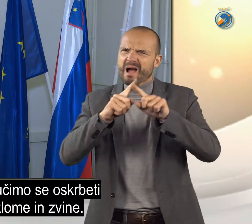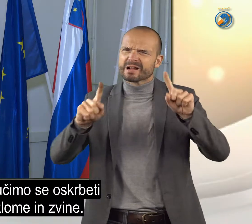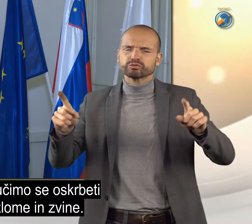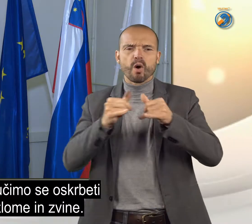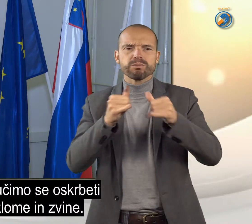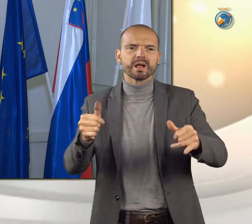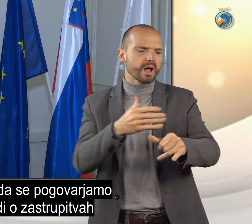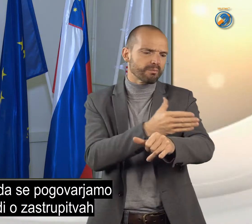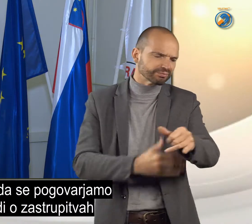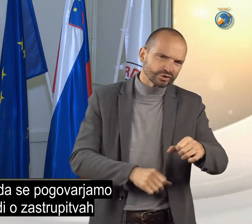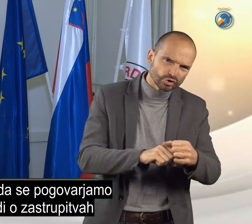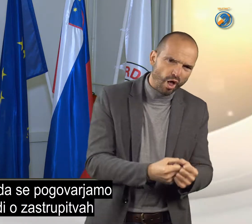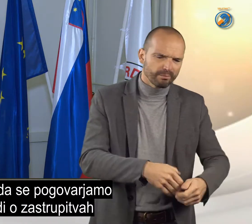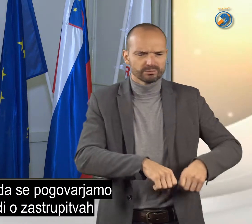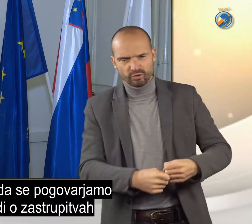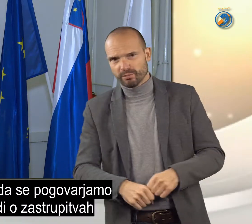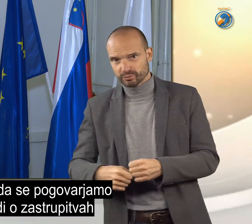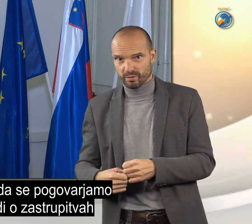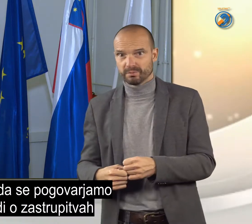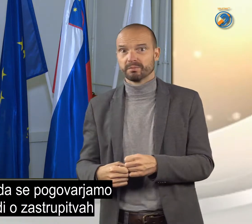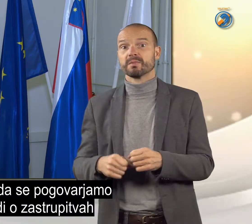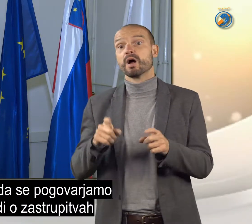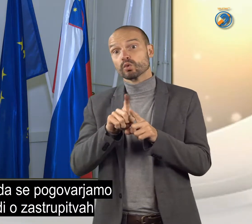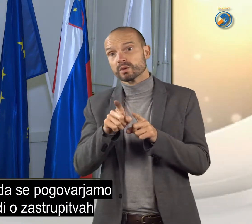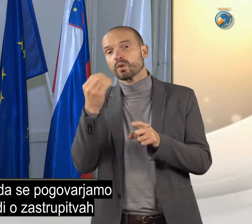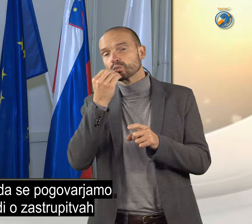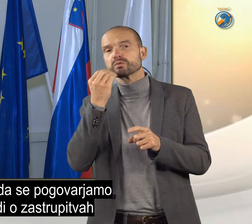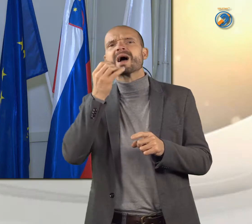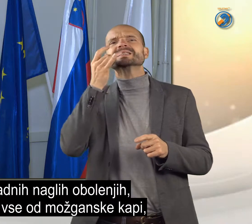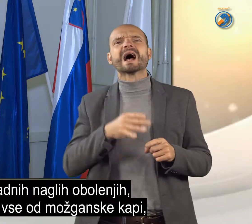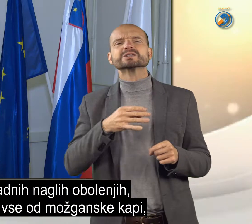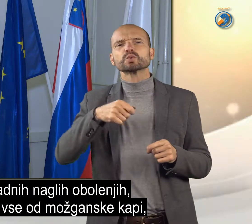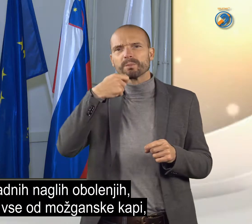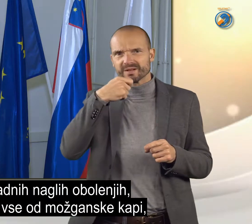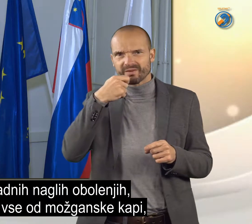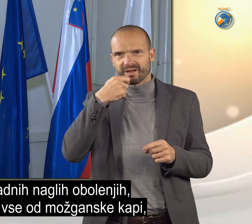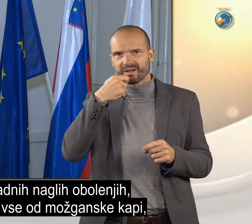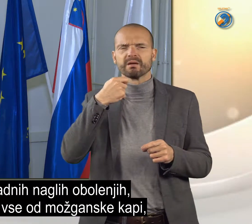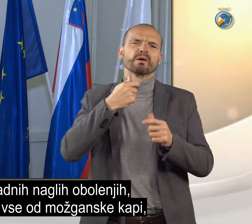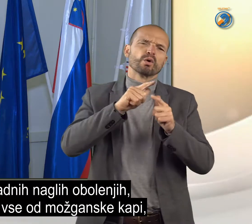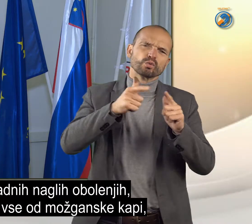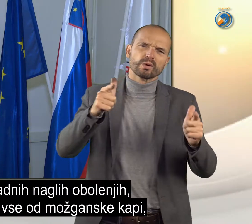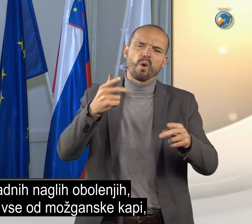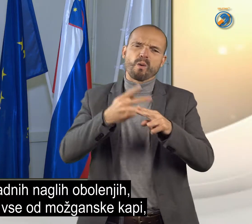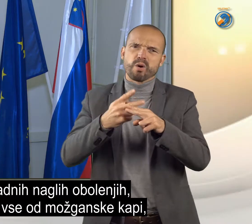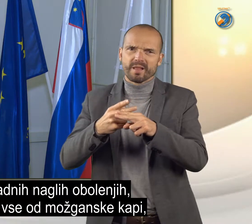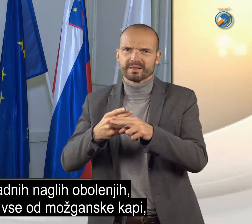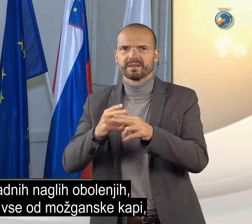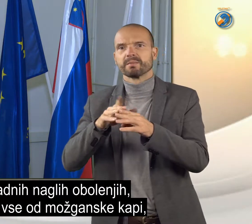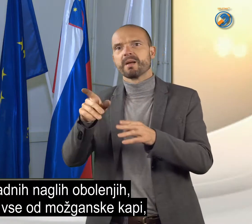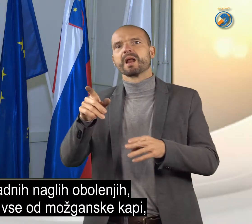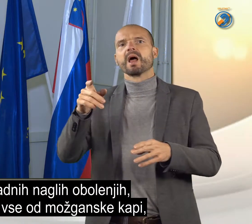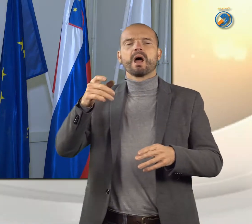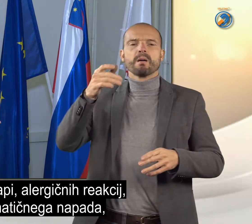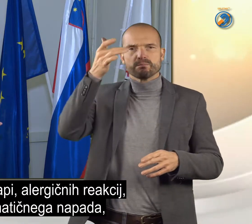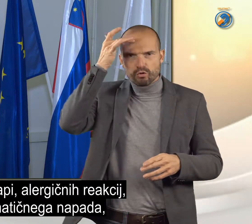vrstah zlomov, potem seveda se pogovarjamo tudi o zastrupitvah in pa seveda o nenadnih naglih obolenjih, kamor sodi od